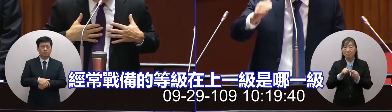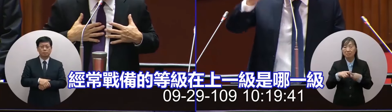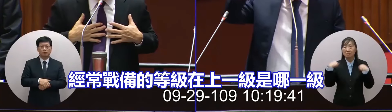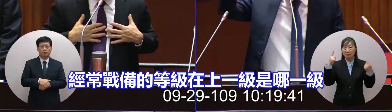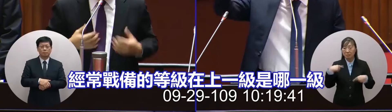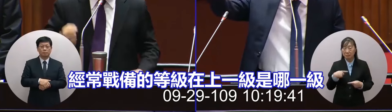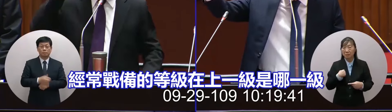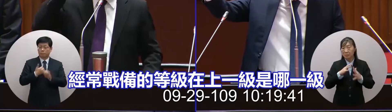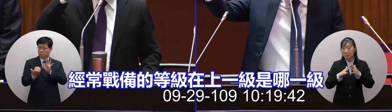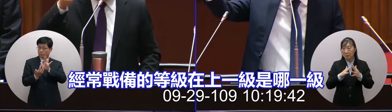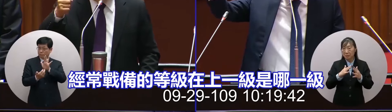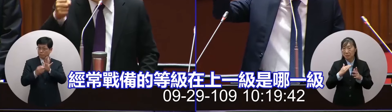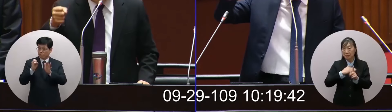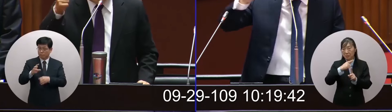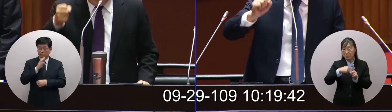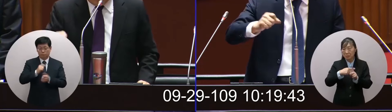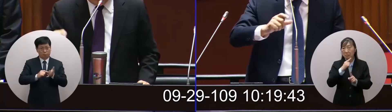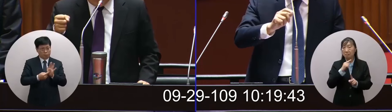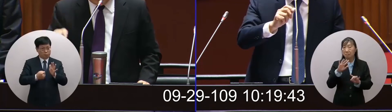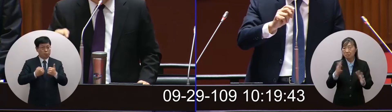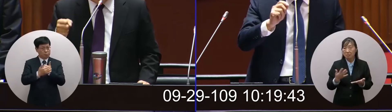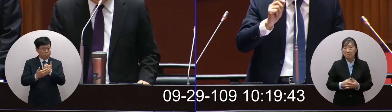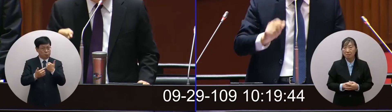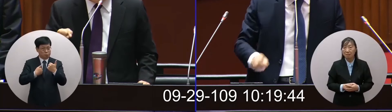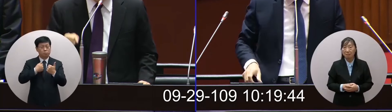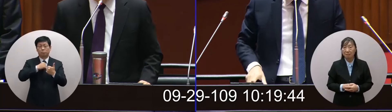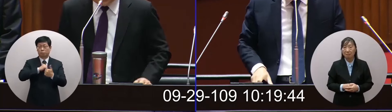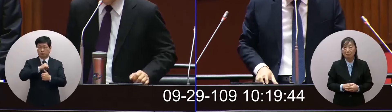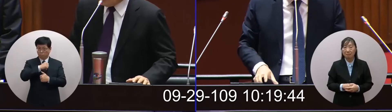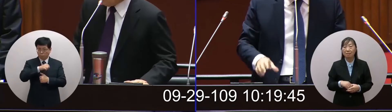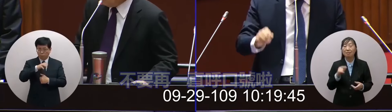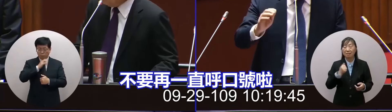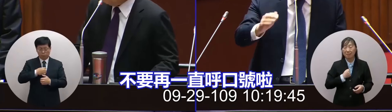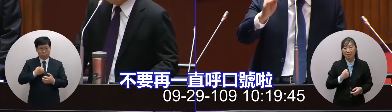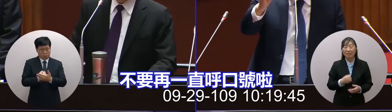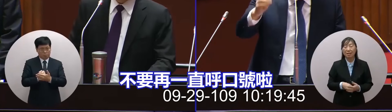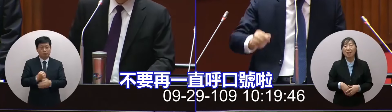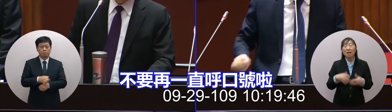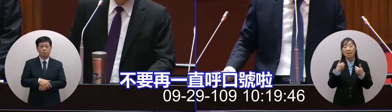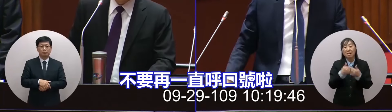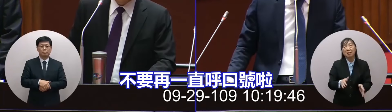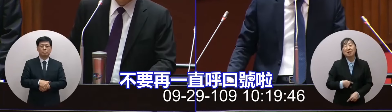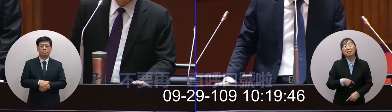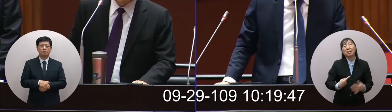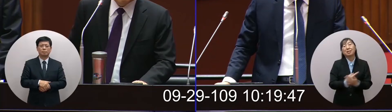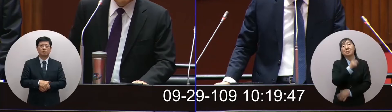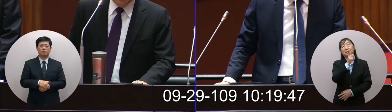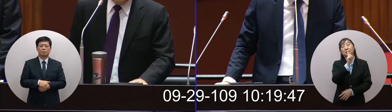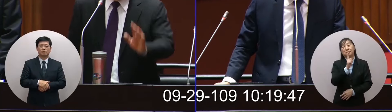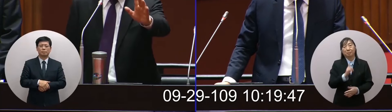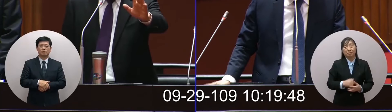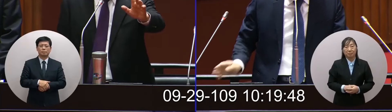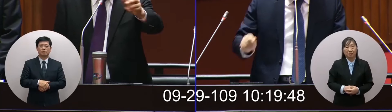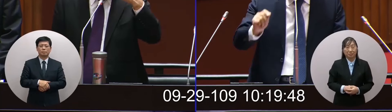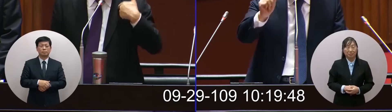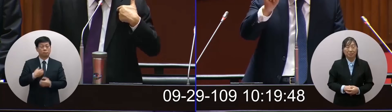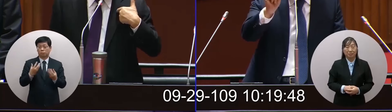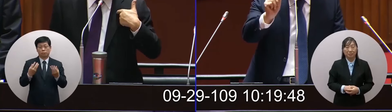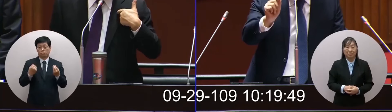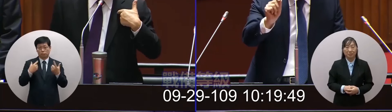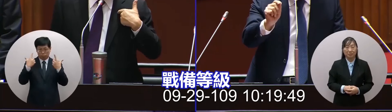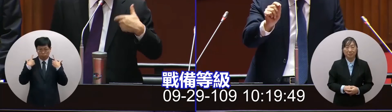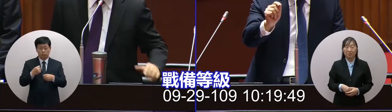战备的等级在上一级是哪一级？ 展现保卫国家的决心。 我知道，不要再一直呼口号了，院长。 我没有呼口号，